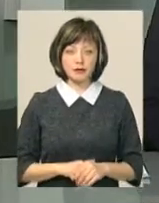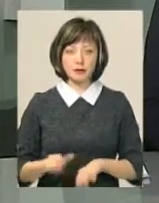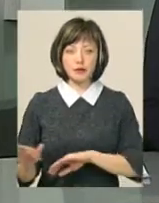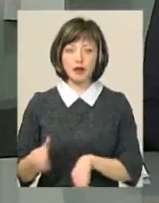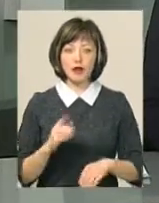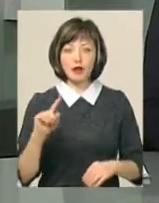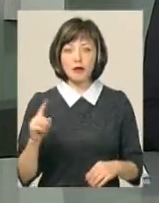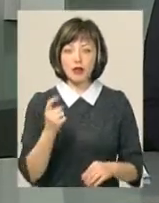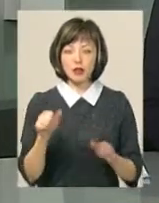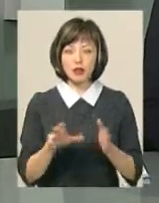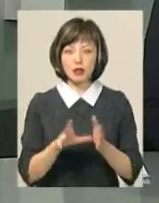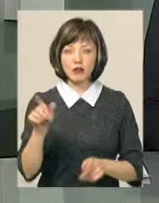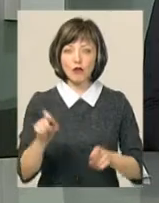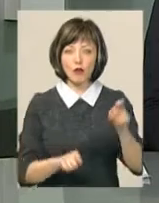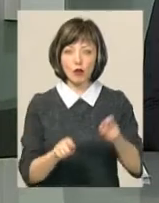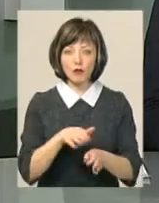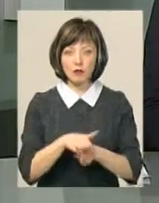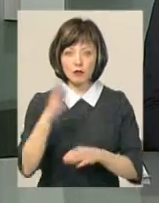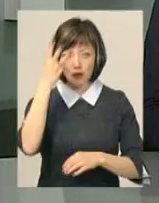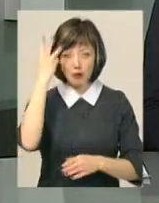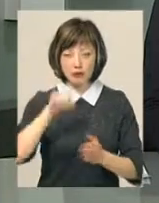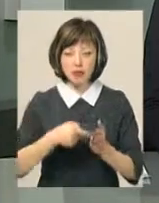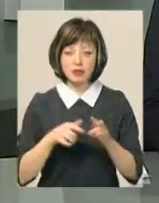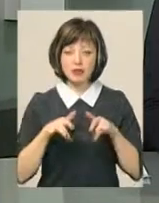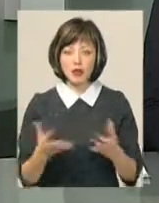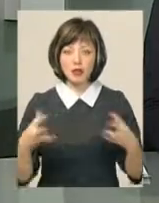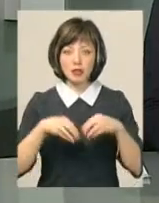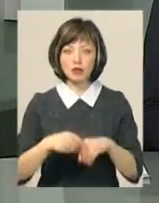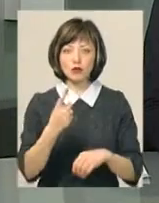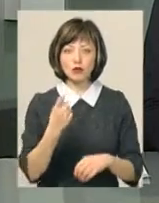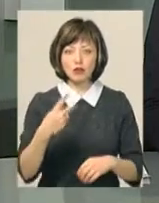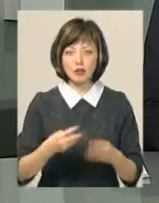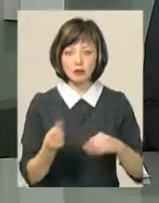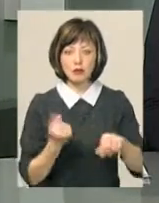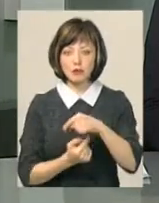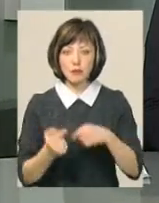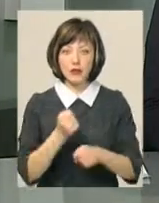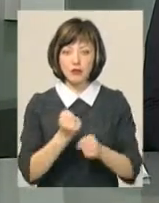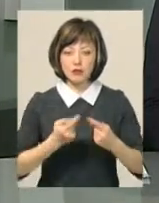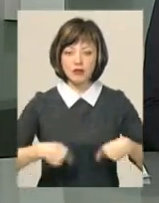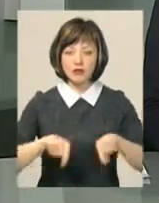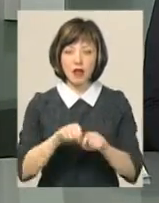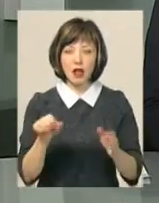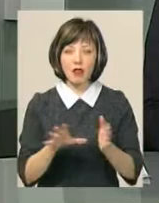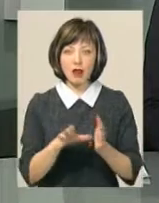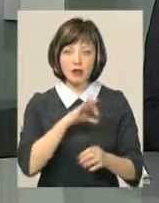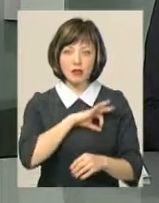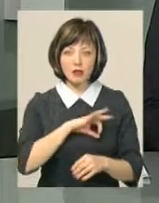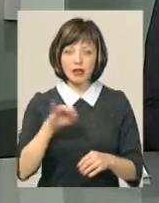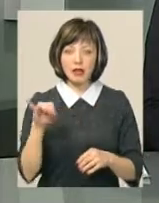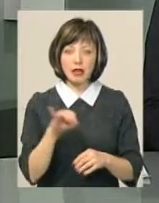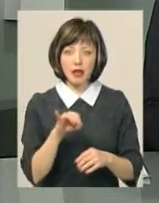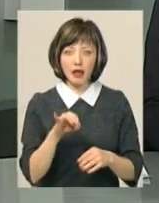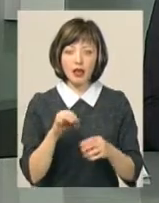Перший енергетичний форум відбудеться у Хмельницькому. Захід об'єднає 120 підприємців, які працюють у сфері енергоефективності та